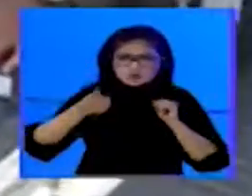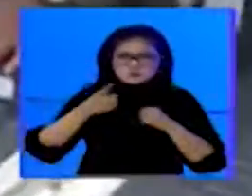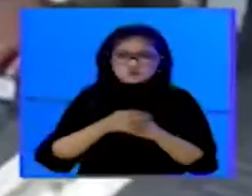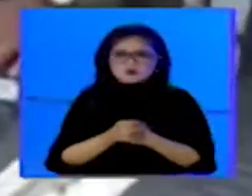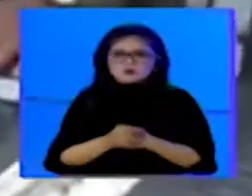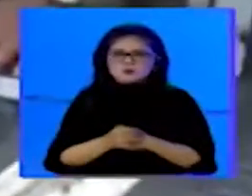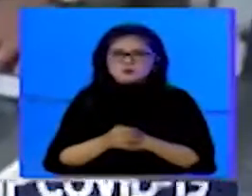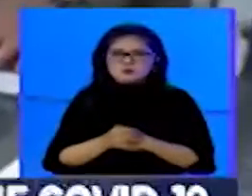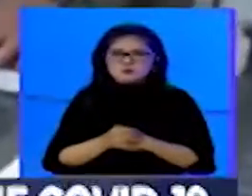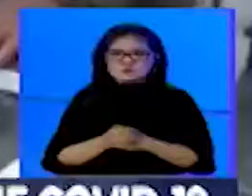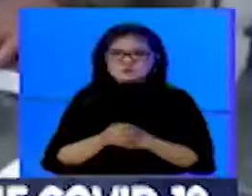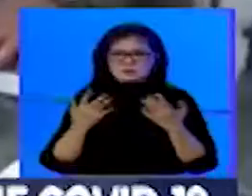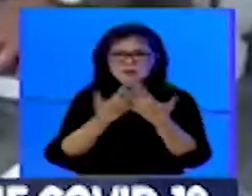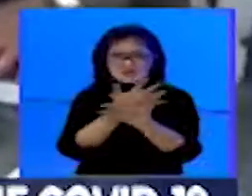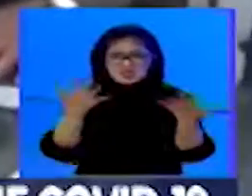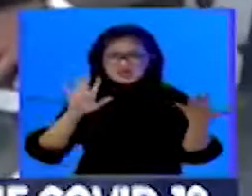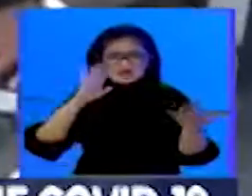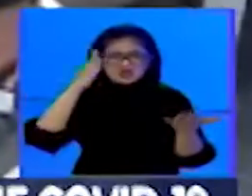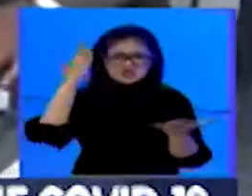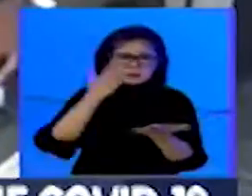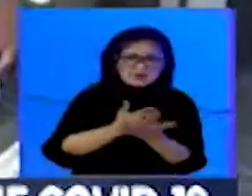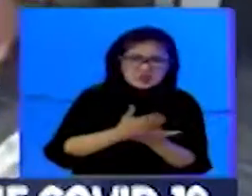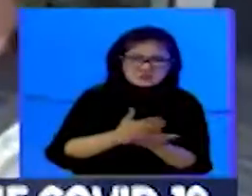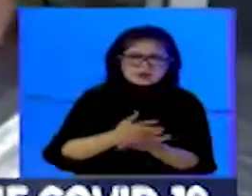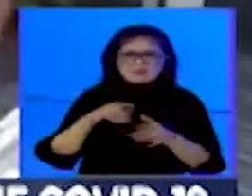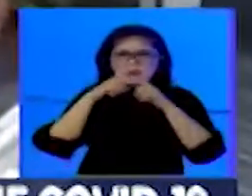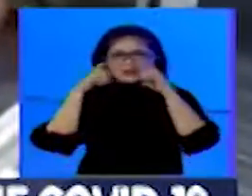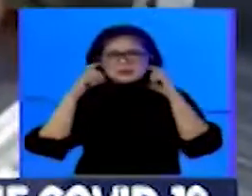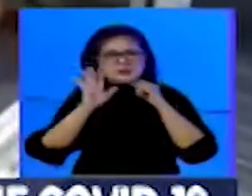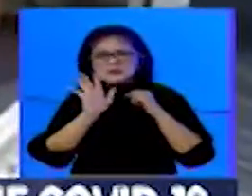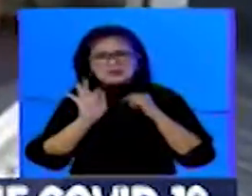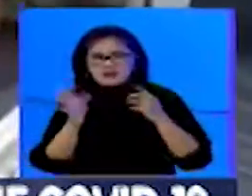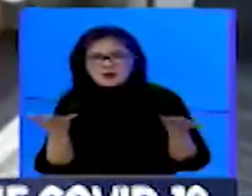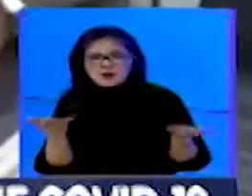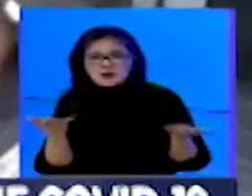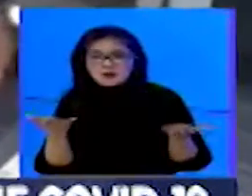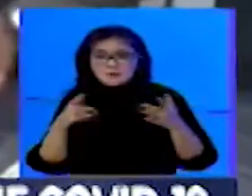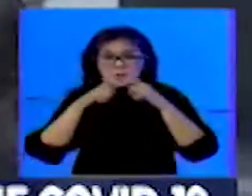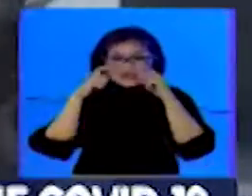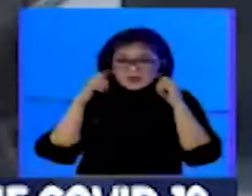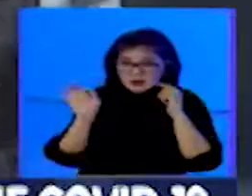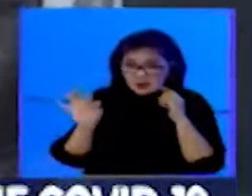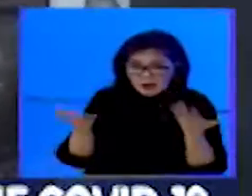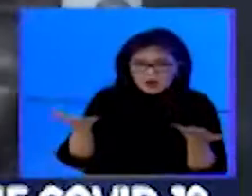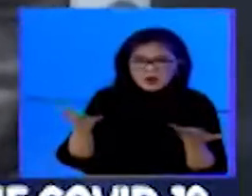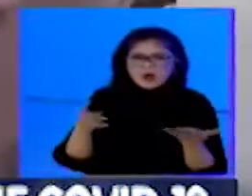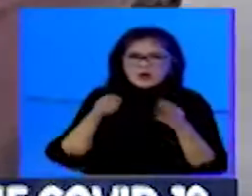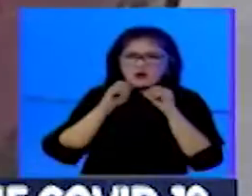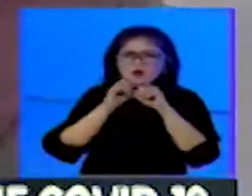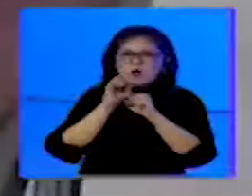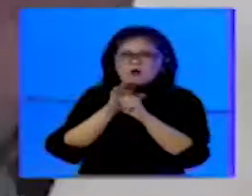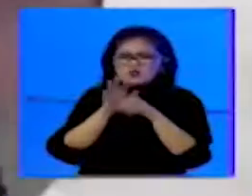ketidakdisiplinan masyarakat kepentingan memakai masker berpotensi memperluas penularan kofit nineteen